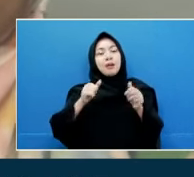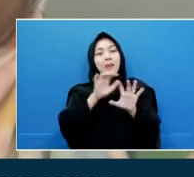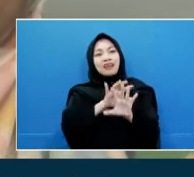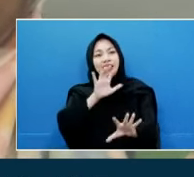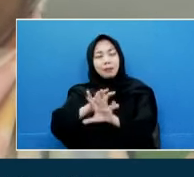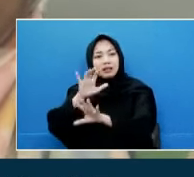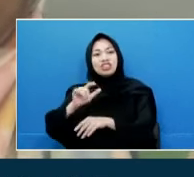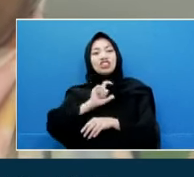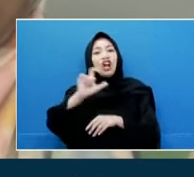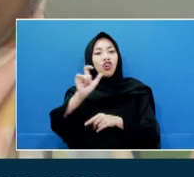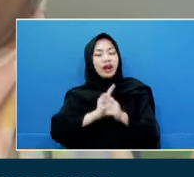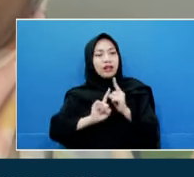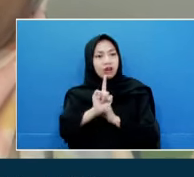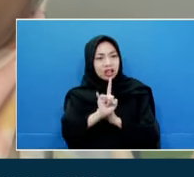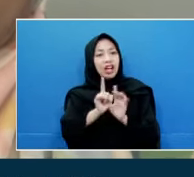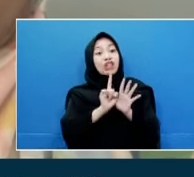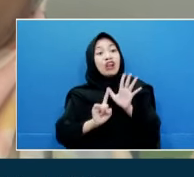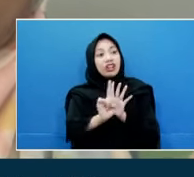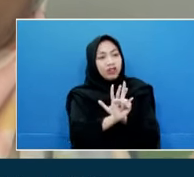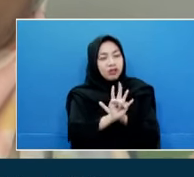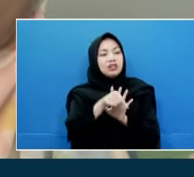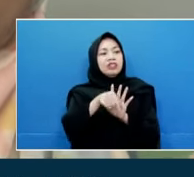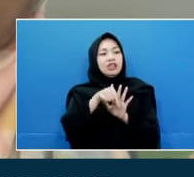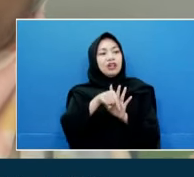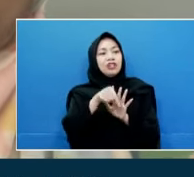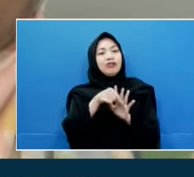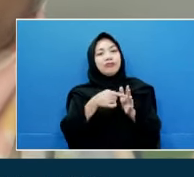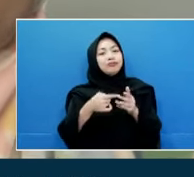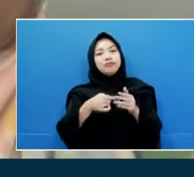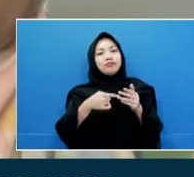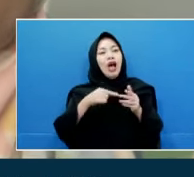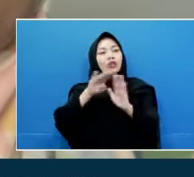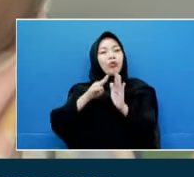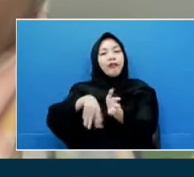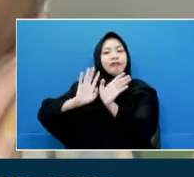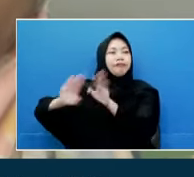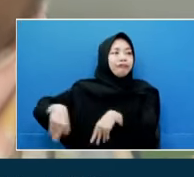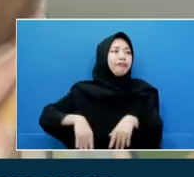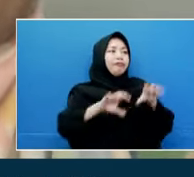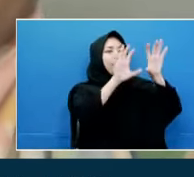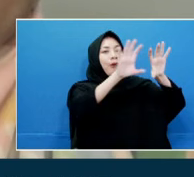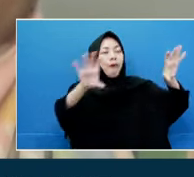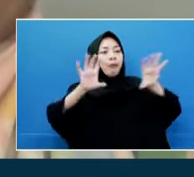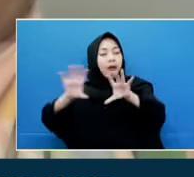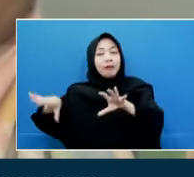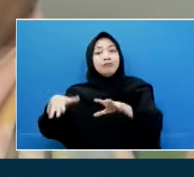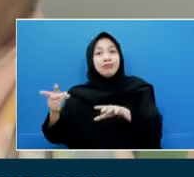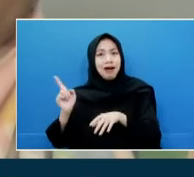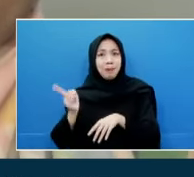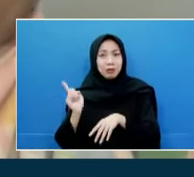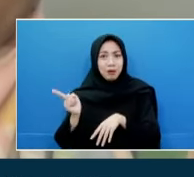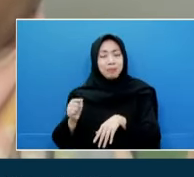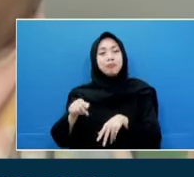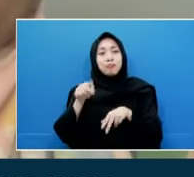legislatif para calek begitu akhirnya memasang tanpa mempedulikan soal aturan Apakah ini karena memang pengawasannya yang